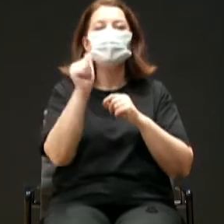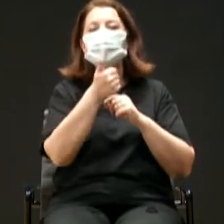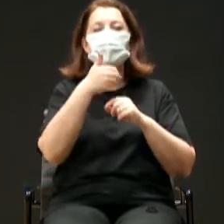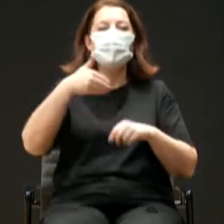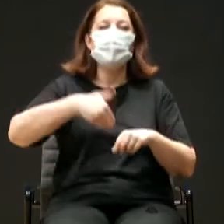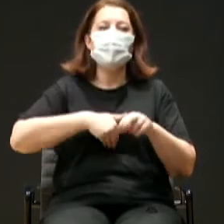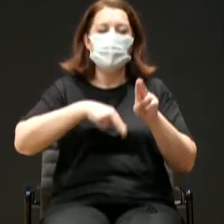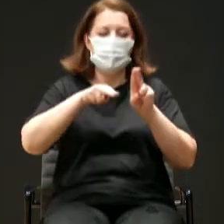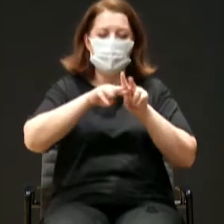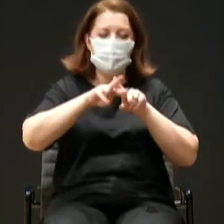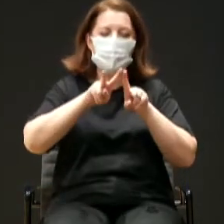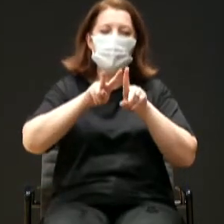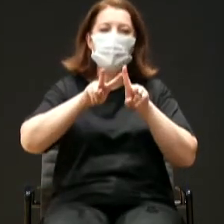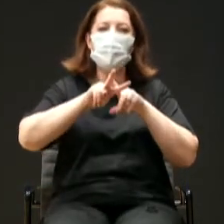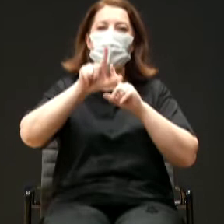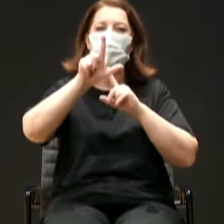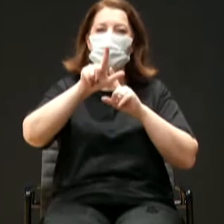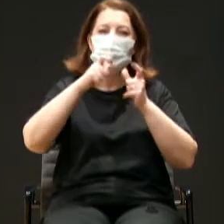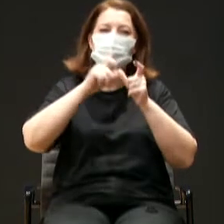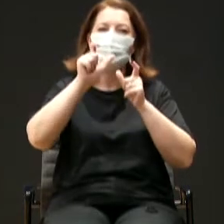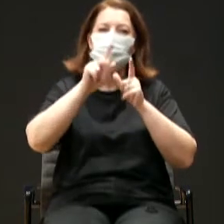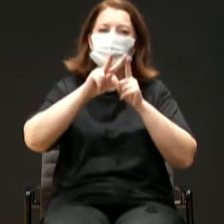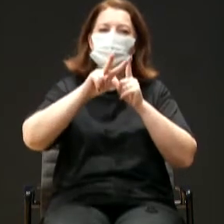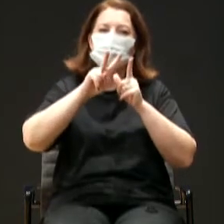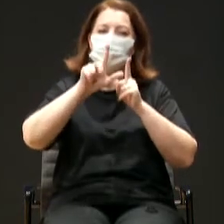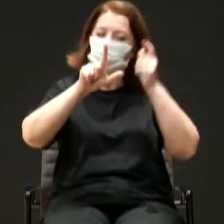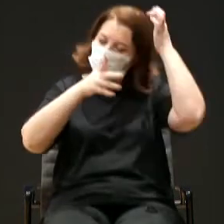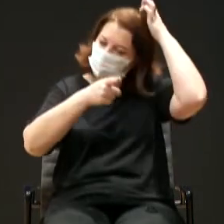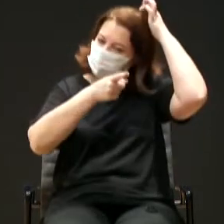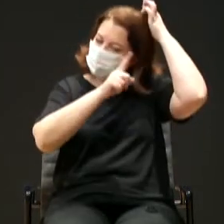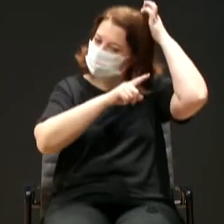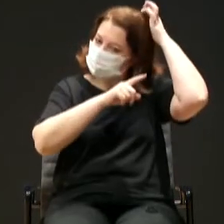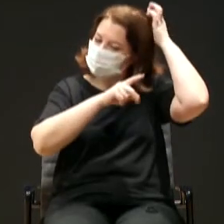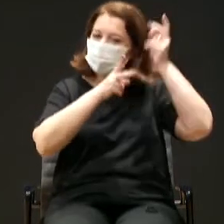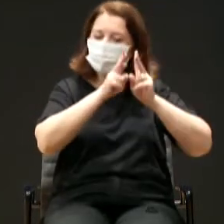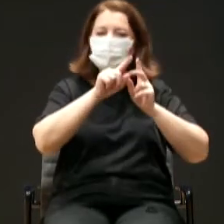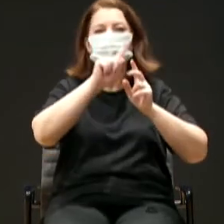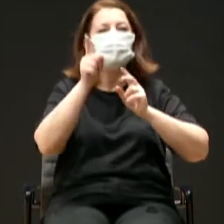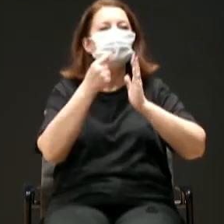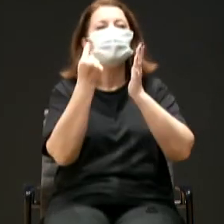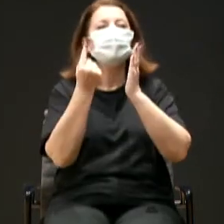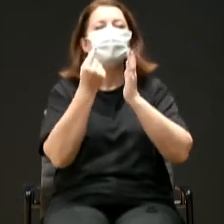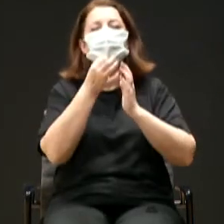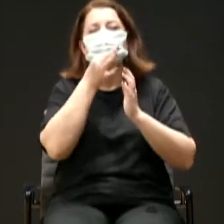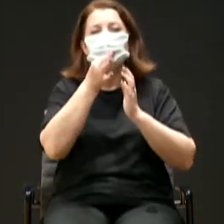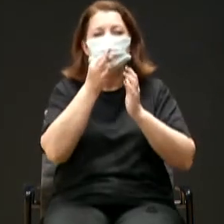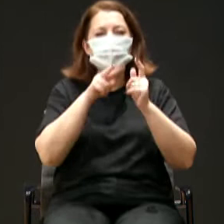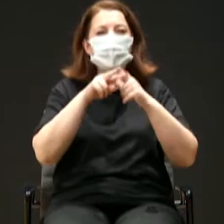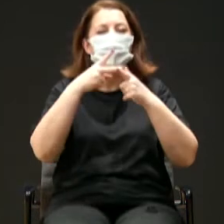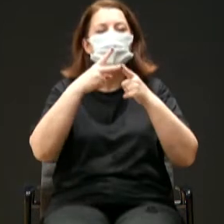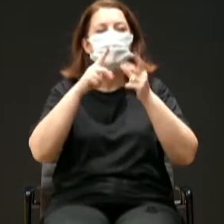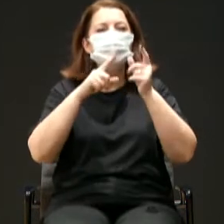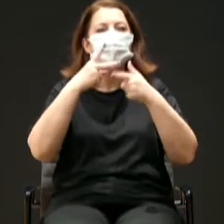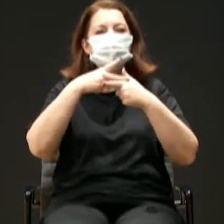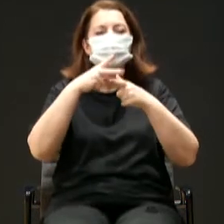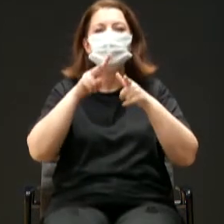değerli şairlerimiz Metin Altıok ve Küçük İskender'i, Cumhuriyetimizin en büyük aydınlarından Aziz Nesin'i, değerli yazarlarımız Rıfat Ilgaz ve